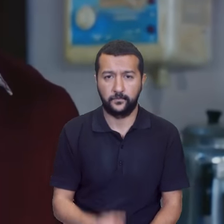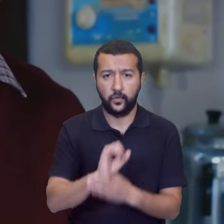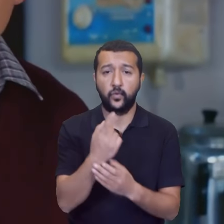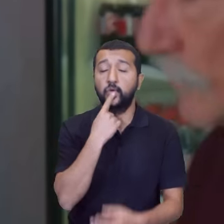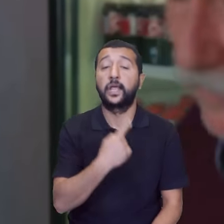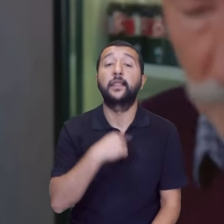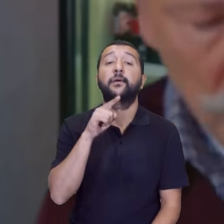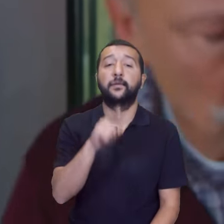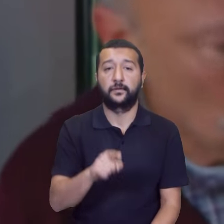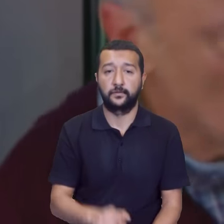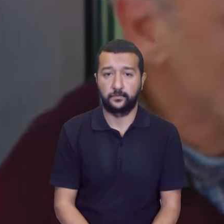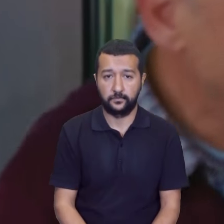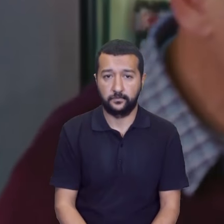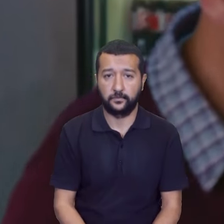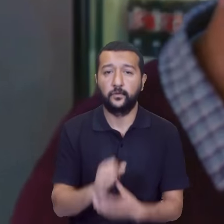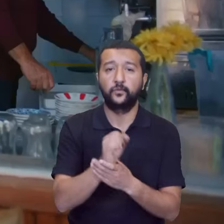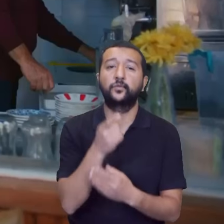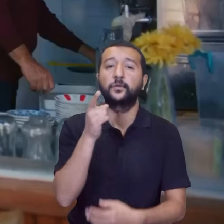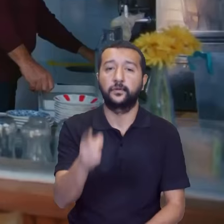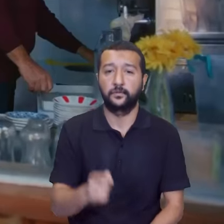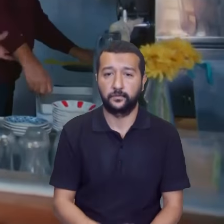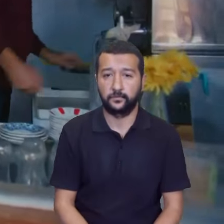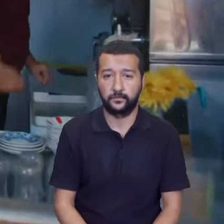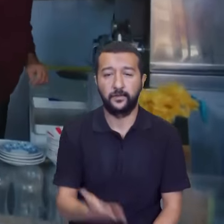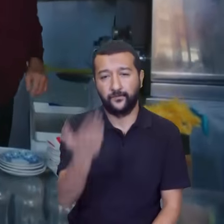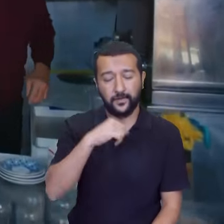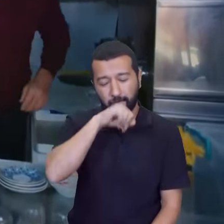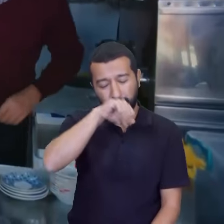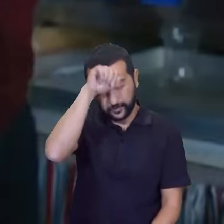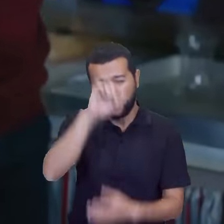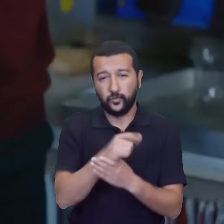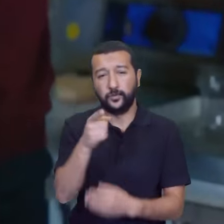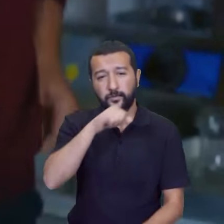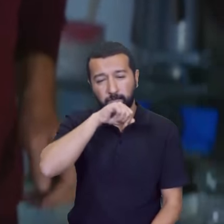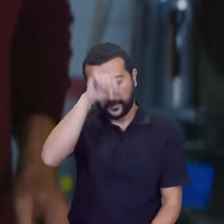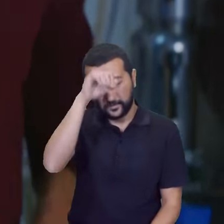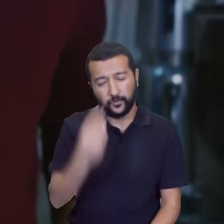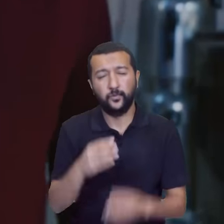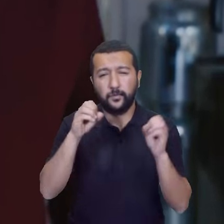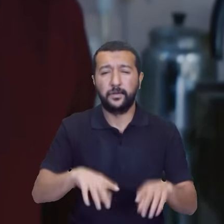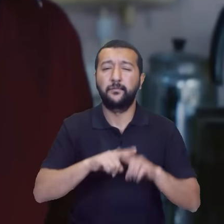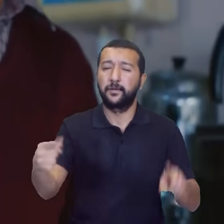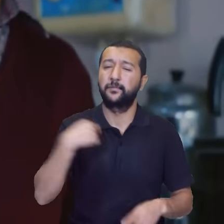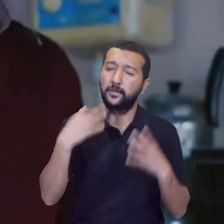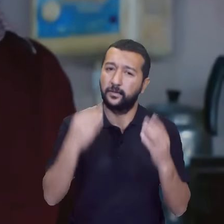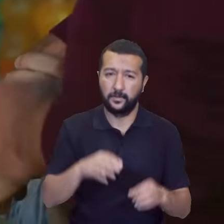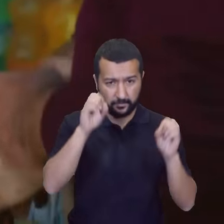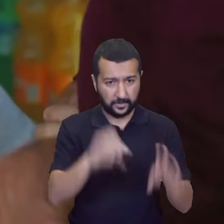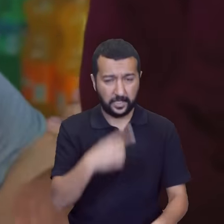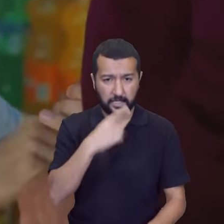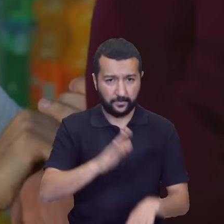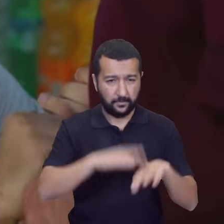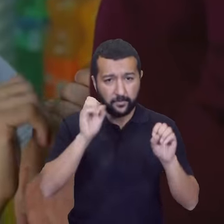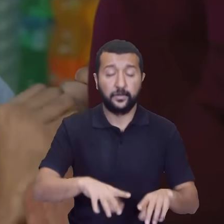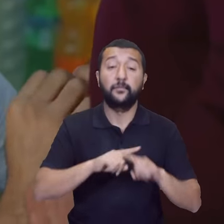Usta deme bana. Usta. Ver elini öpeyim usta. Ver elini öpeyim usta. Bırakma beni, ne olursun bırakma. Bırak. Bırak